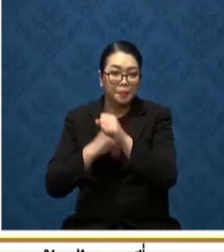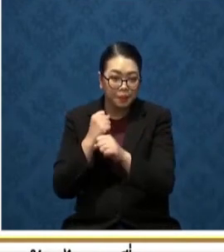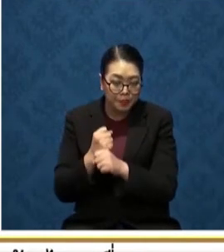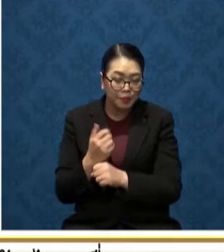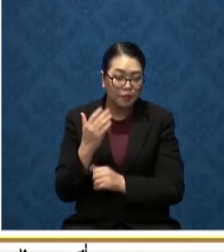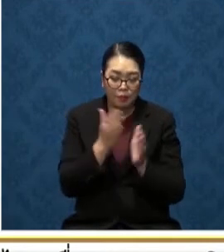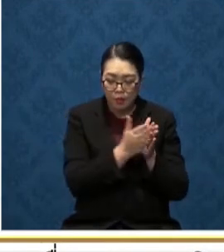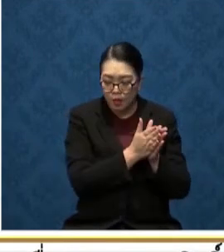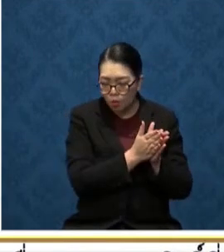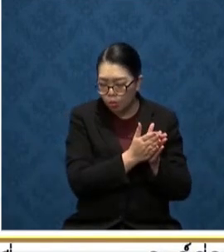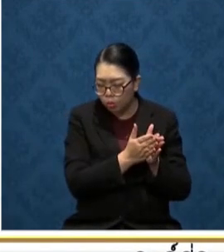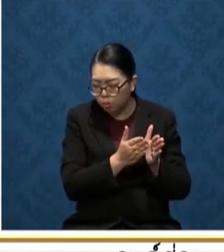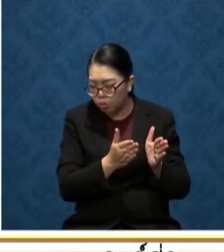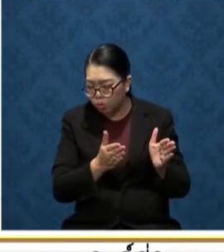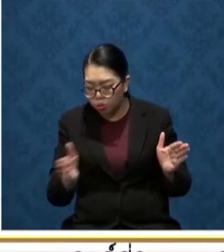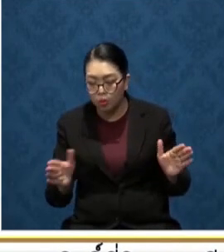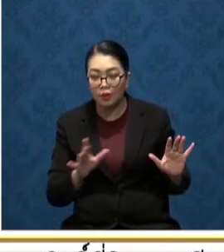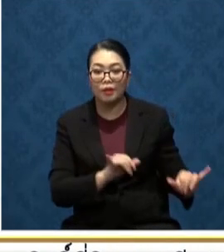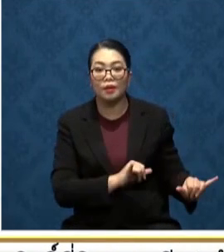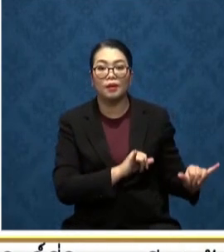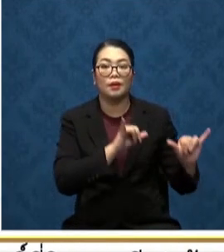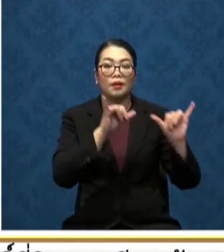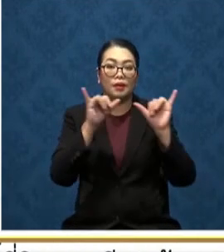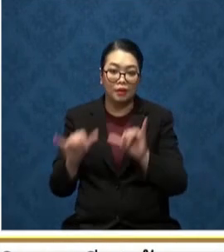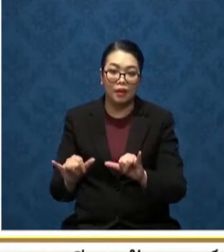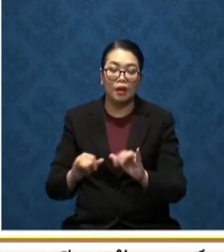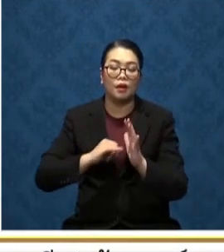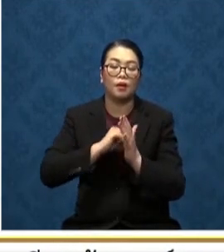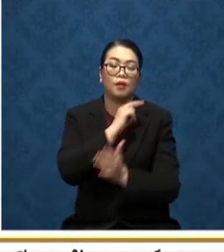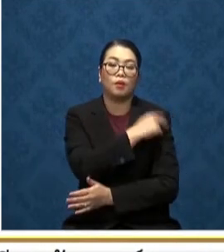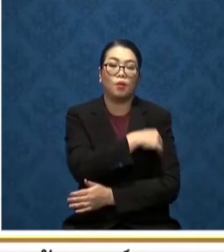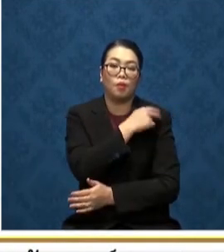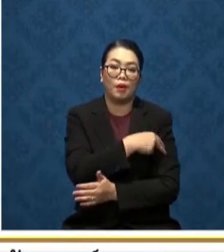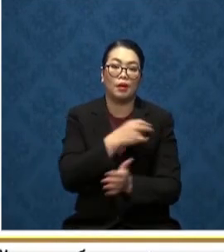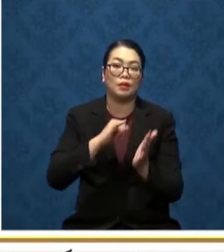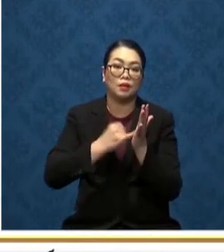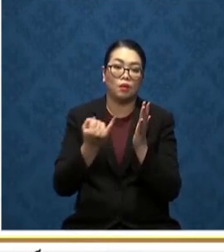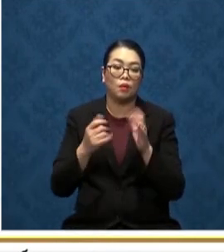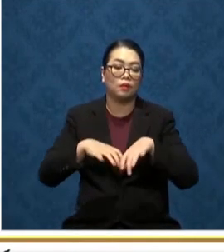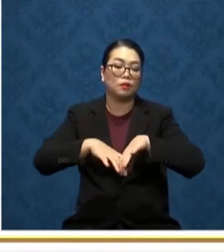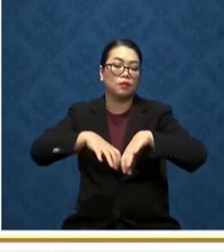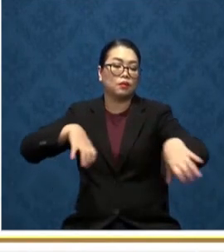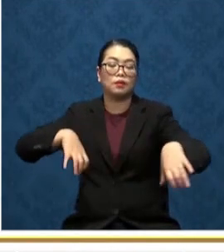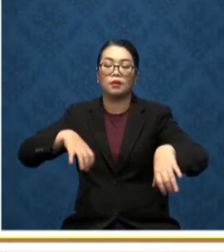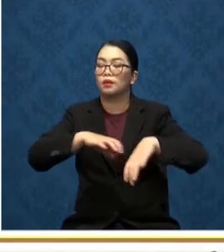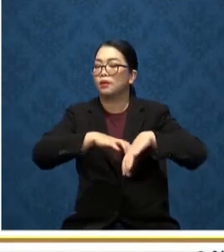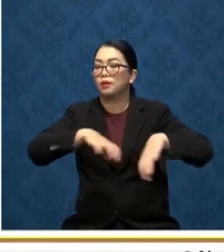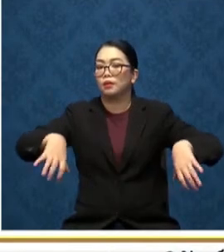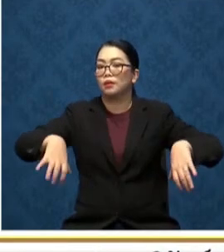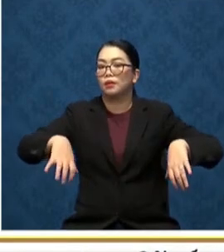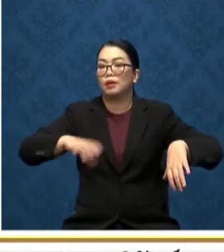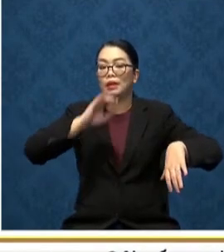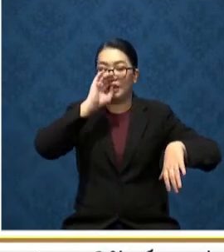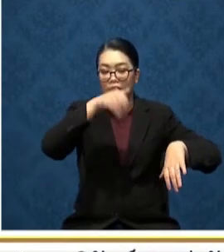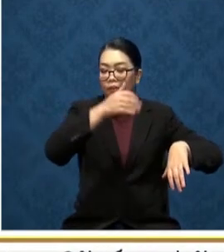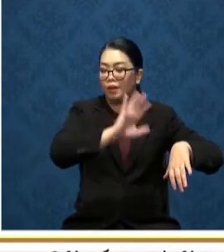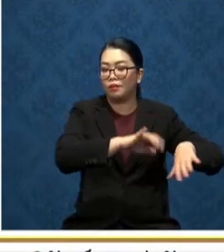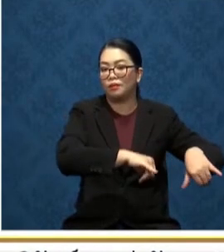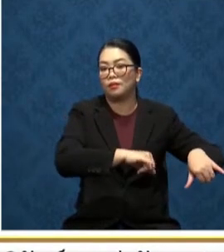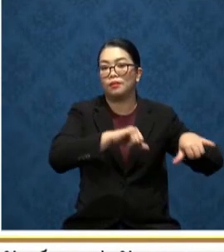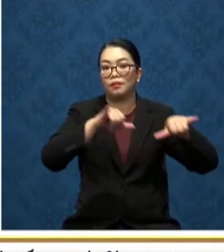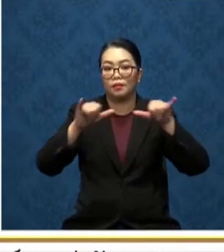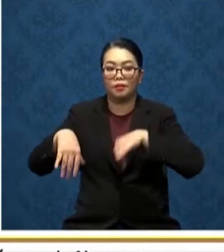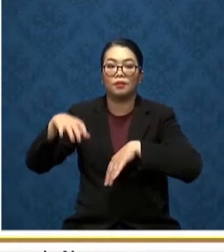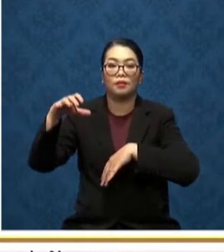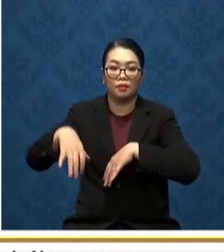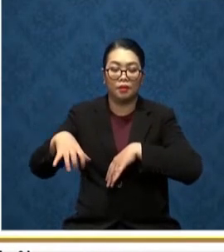่านมานั้นเี่ยเราได้ยายโรงบาลจังหวัดออกจากเขทธศบลนักรสงข้าครับโดย